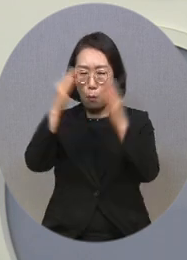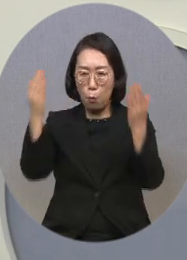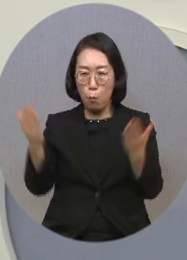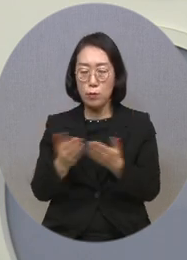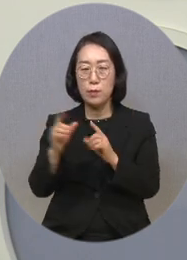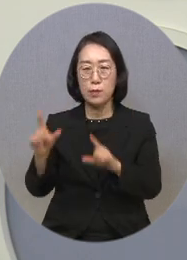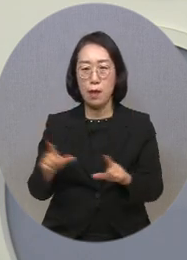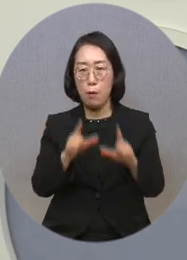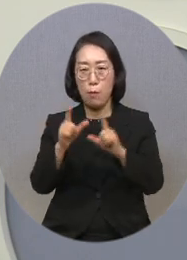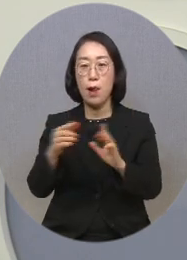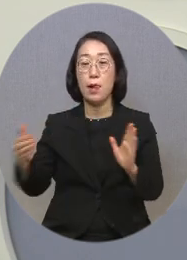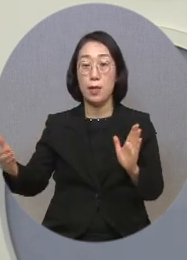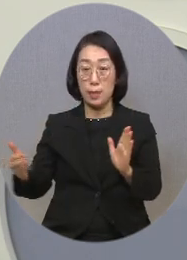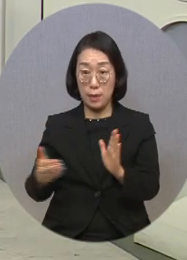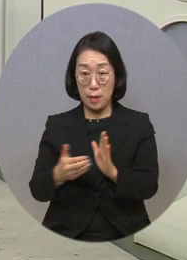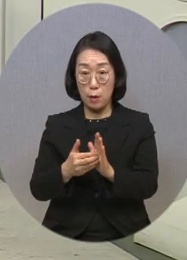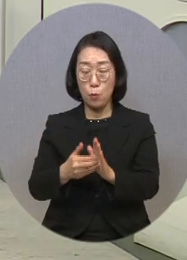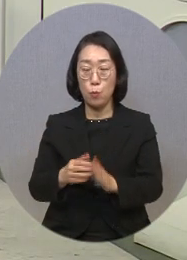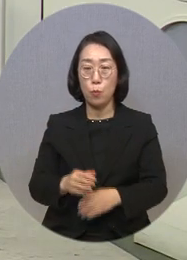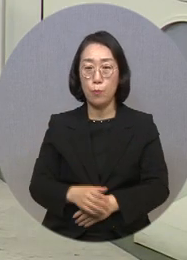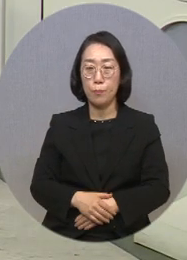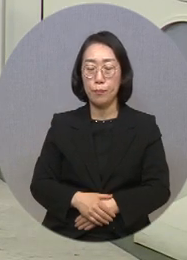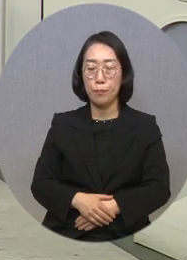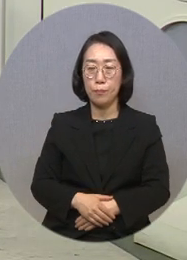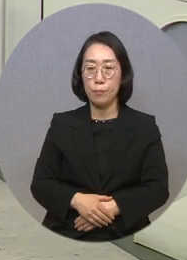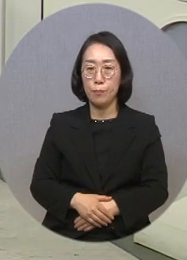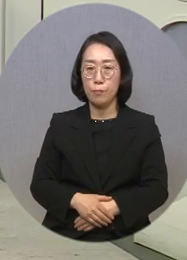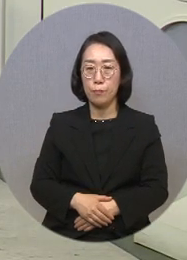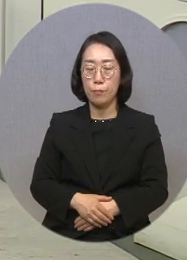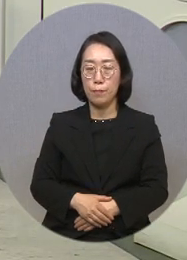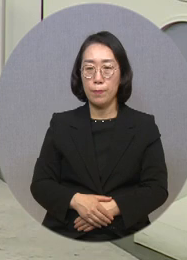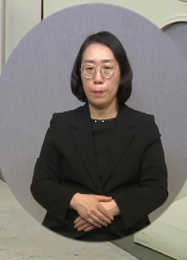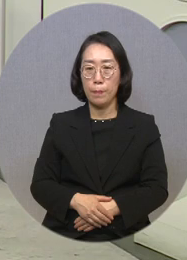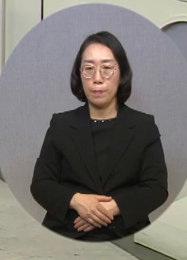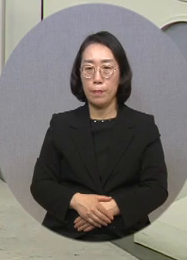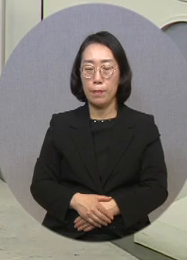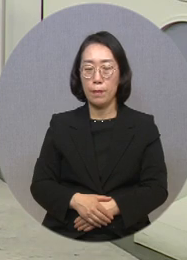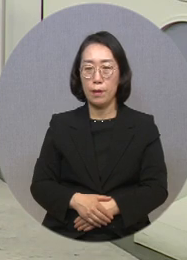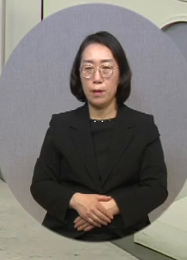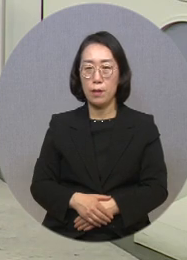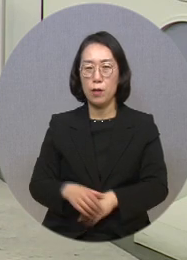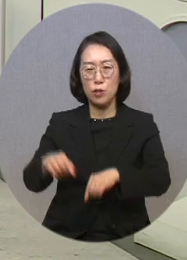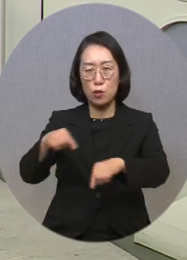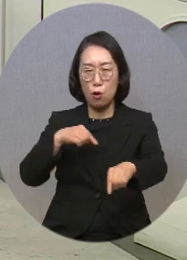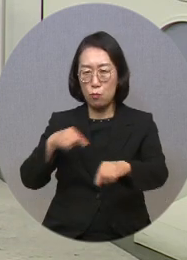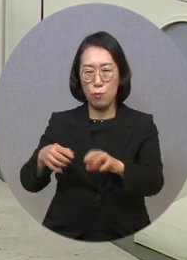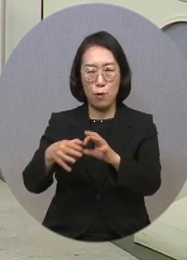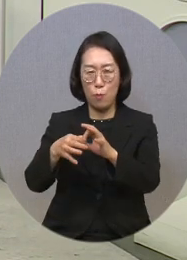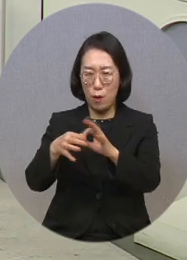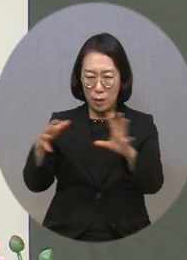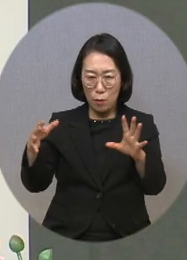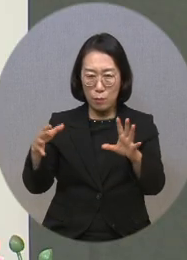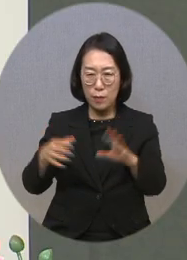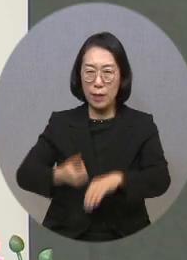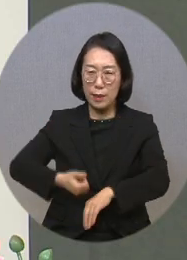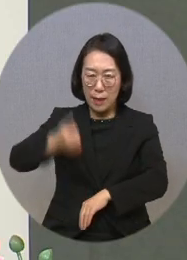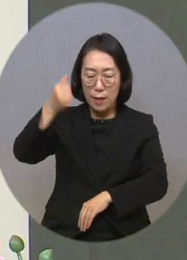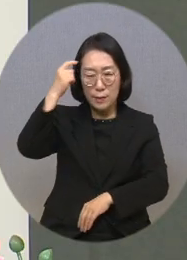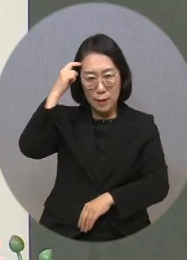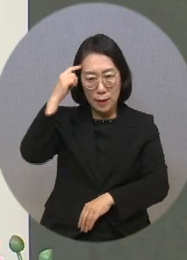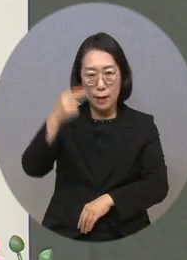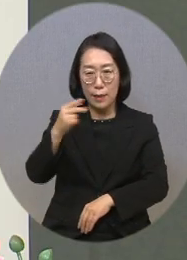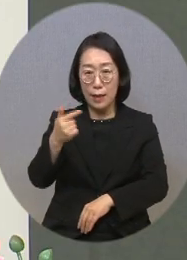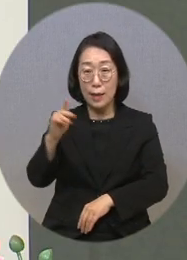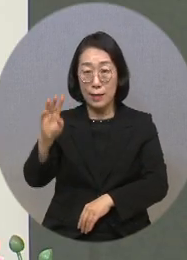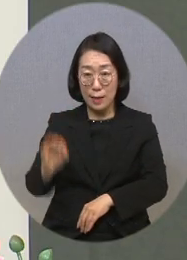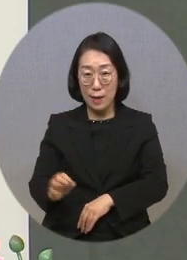걸 청산하고 아 이런데 좀 국정에 관여를 안 하는 게 더 좋을지도 모르겠다 하고 단양을